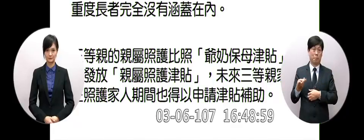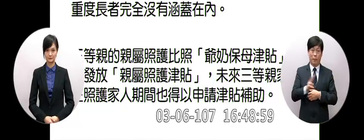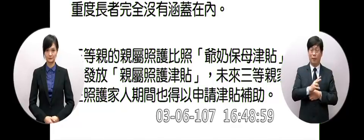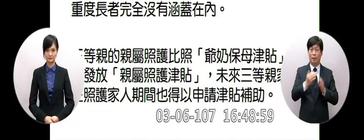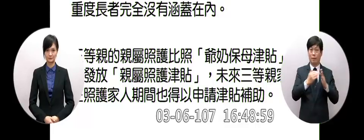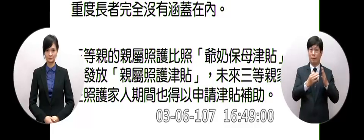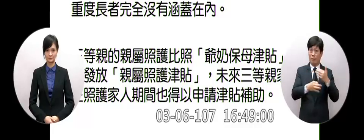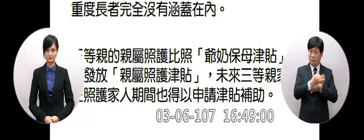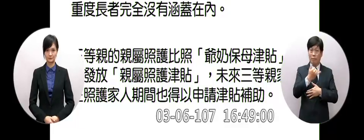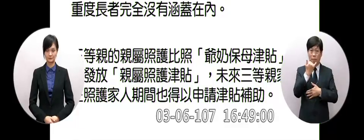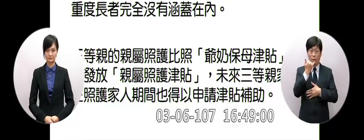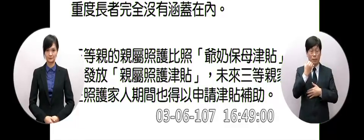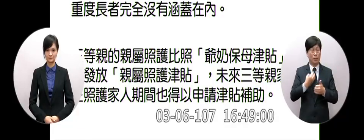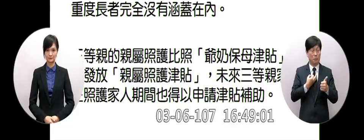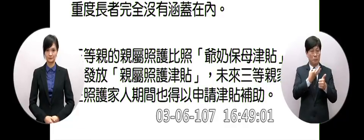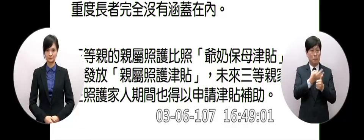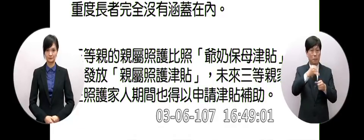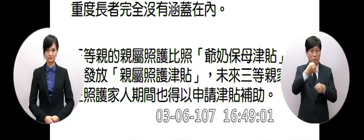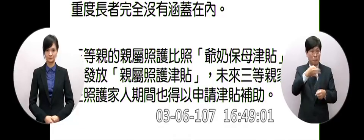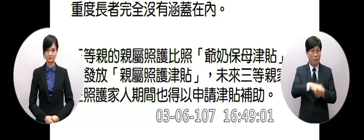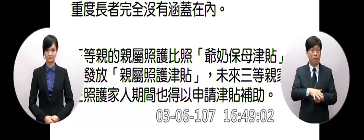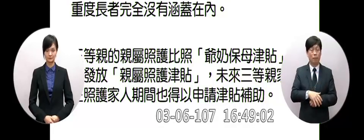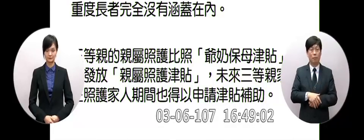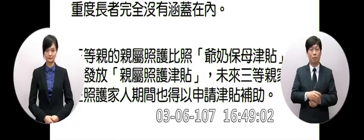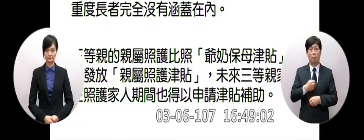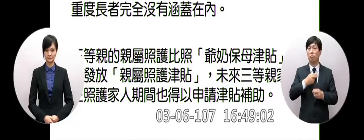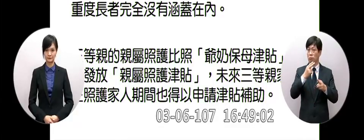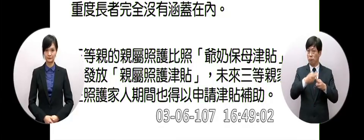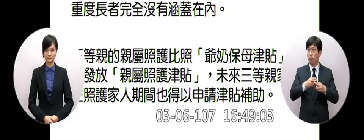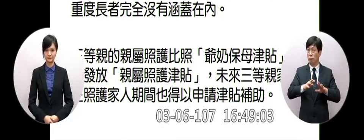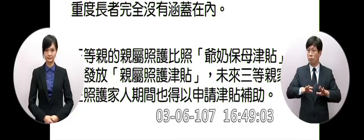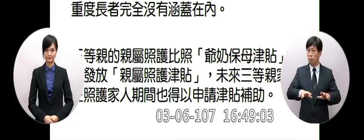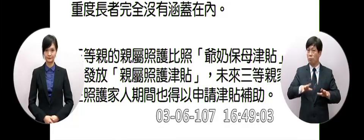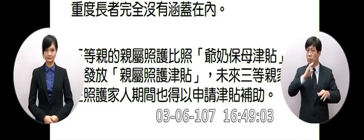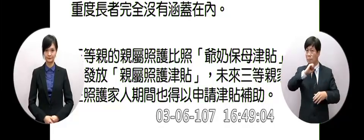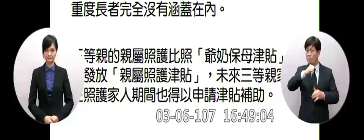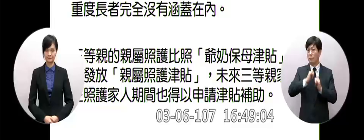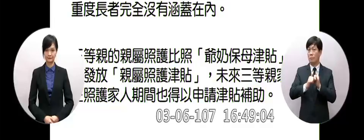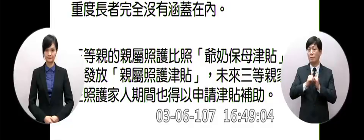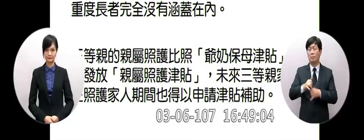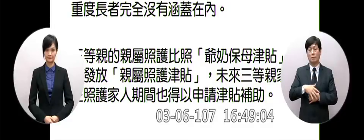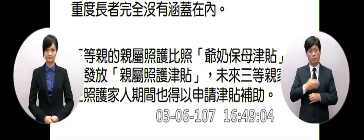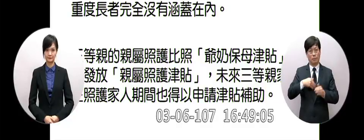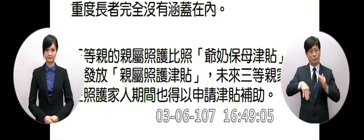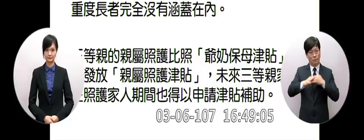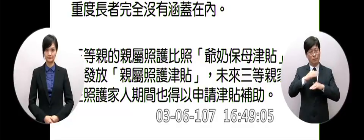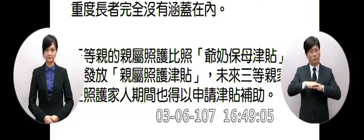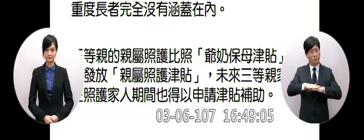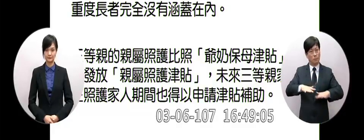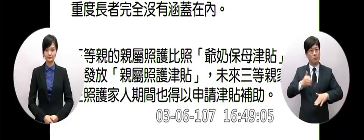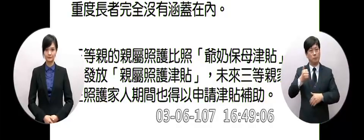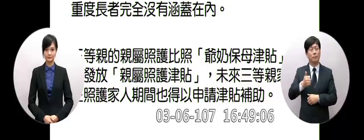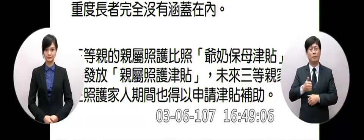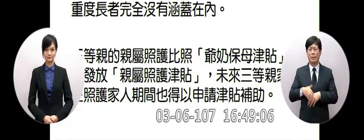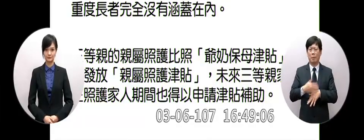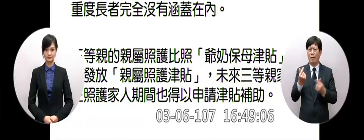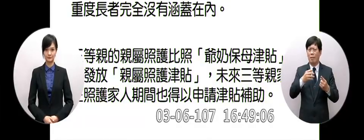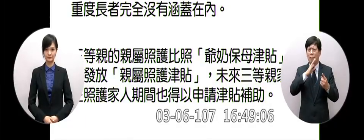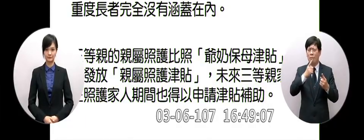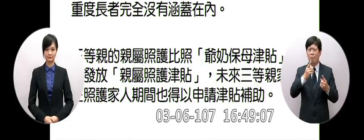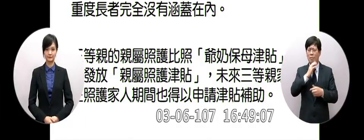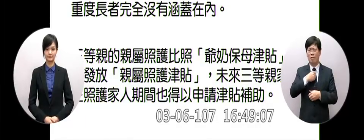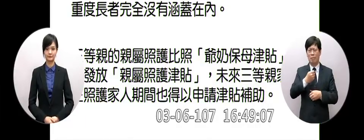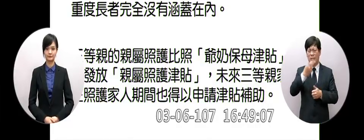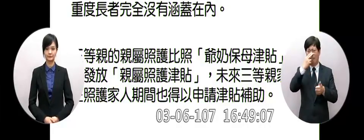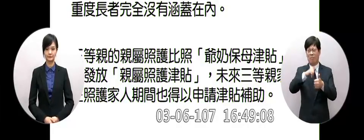属有一个照顾津贴，我相信今天的台湾社会会更加的稳定，就不会有惨绝